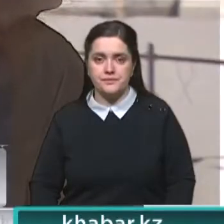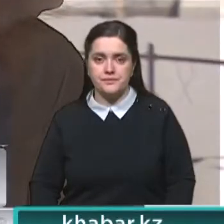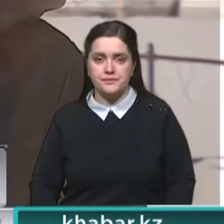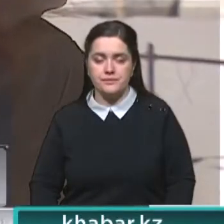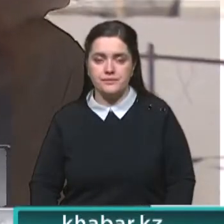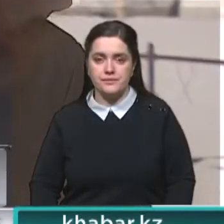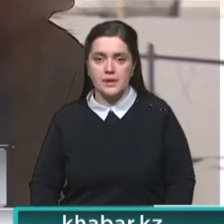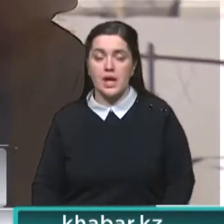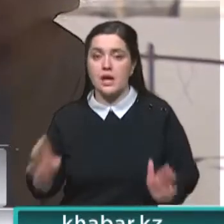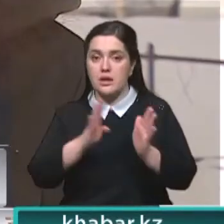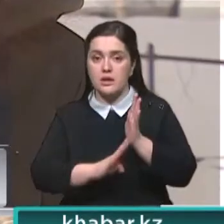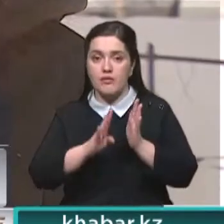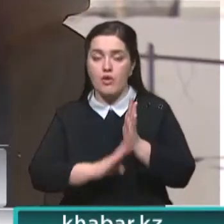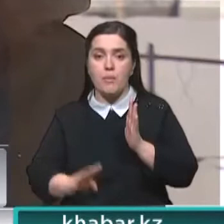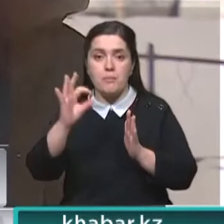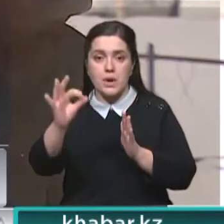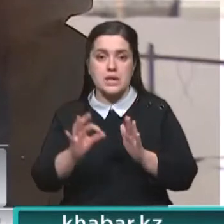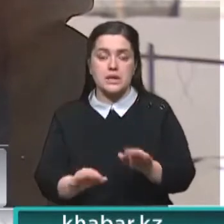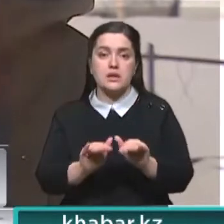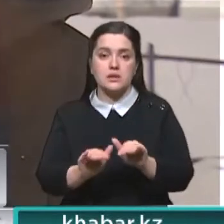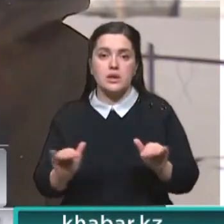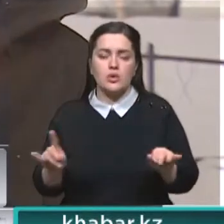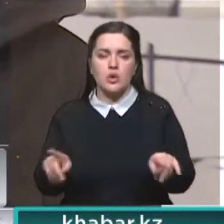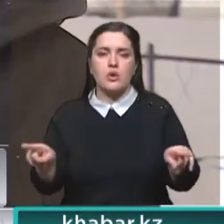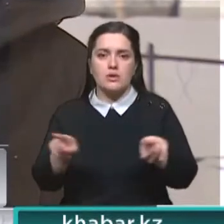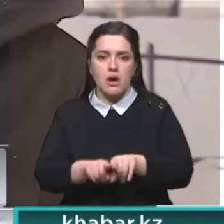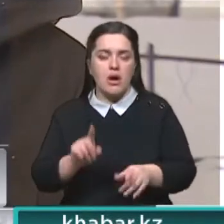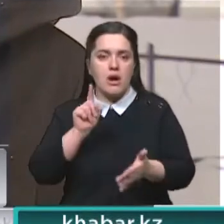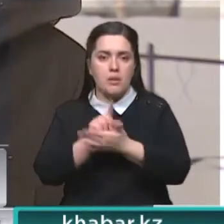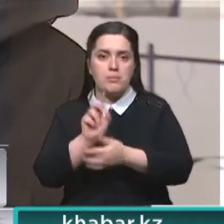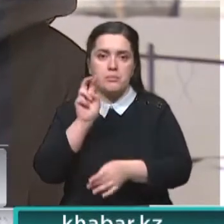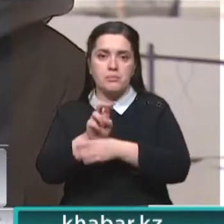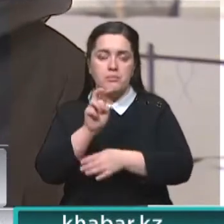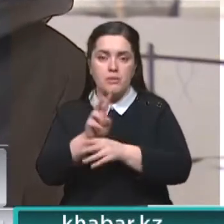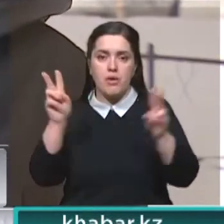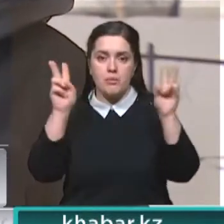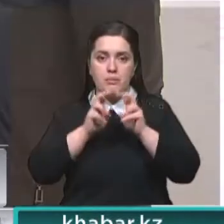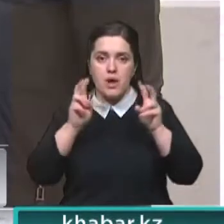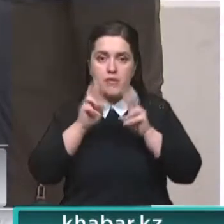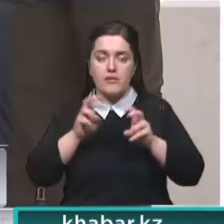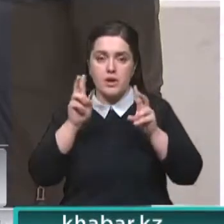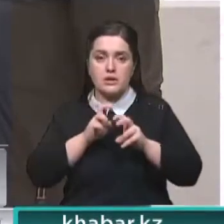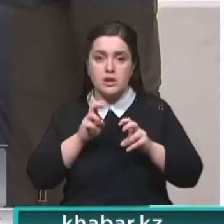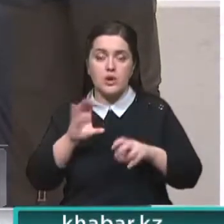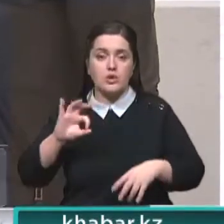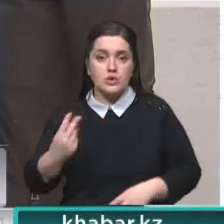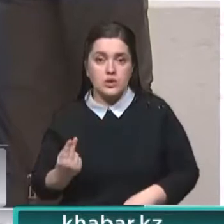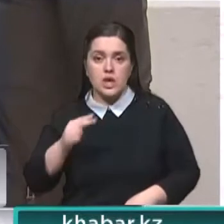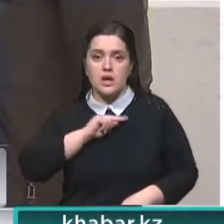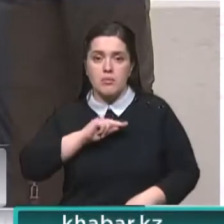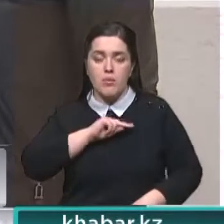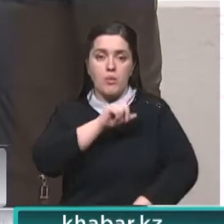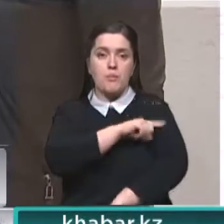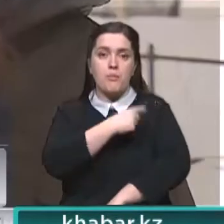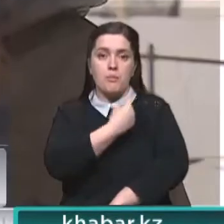90 процентов детей должно быть охвачен такими посещениями сейчас и товара 9 10 процентов социальный работник поликлинике